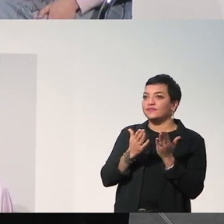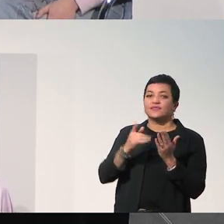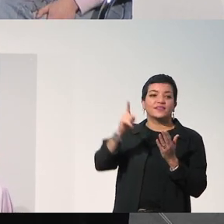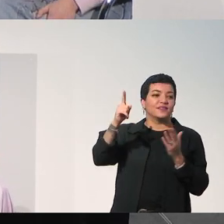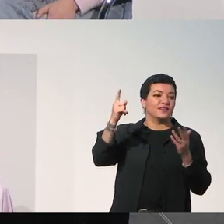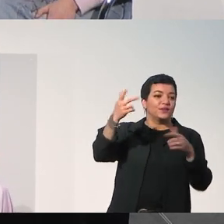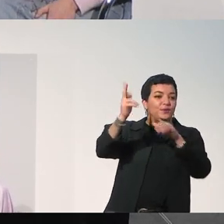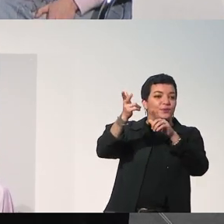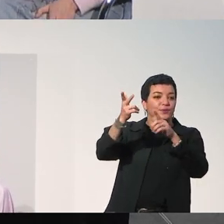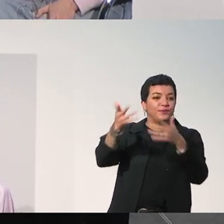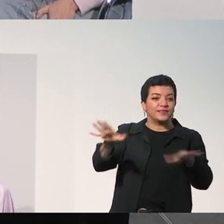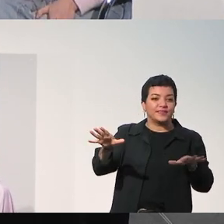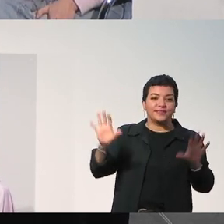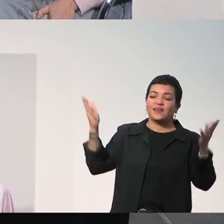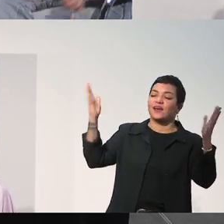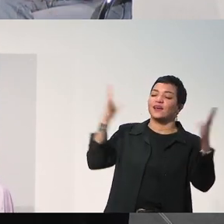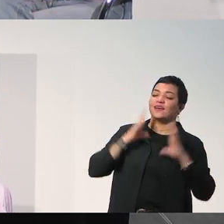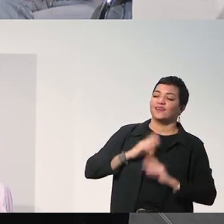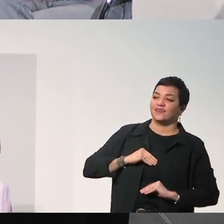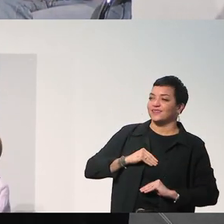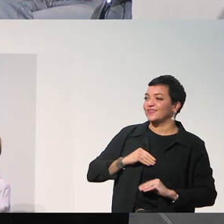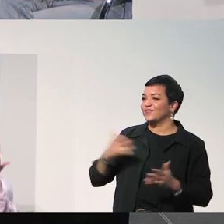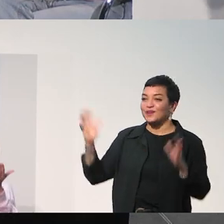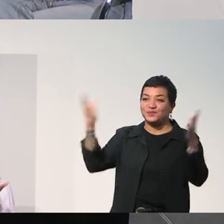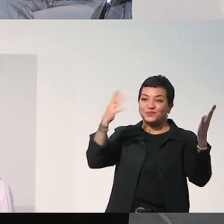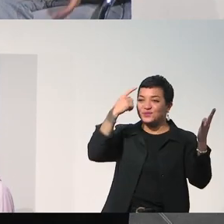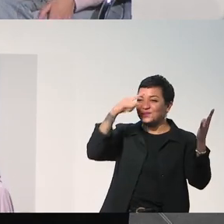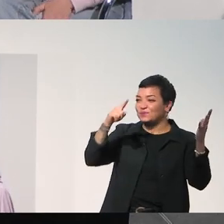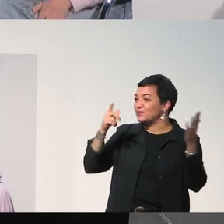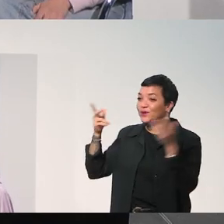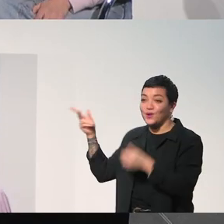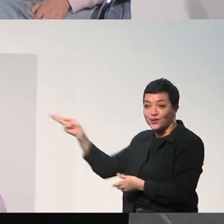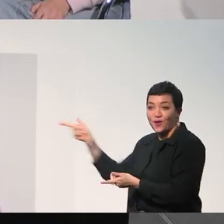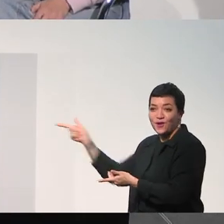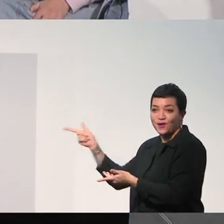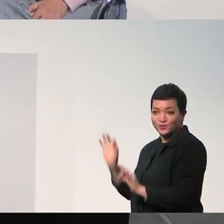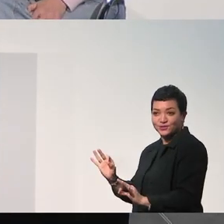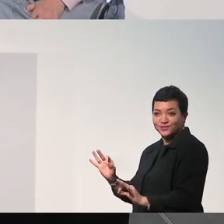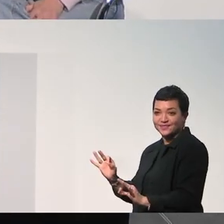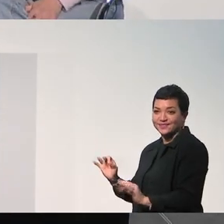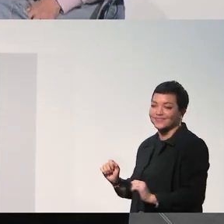2023 de Champs balnéaires. Tous ces applaudissements pour ces deux auteurs, c'est merveilleux. Hein ?